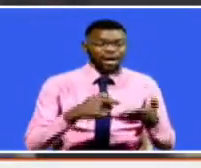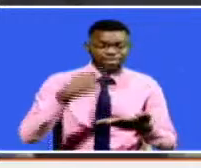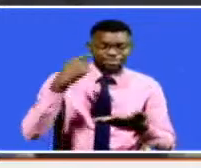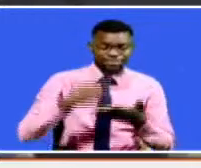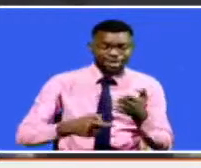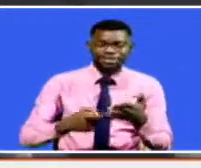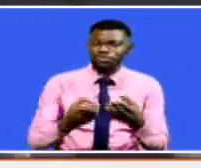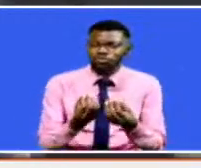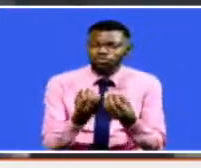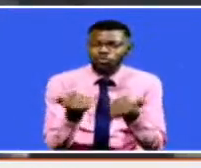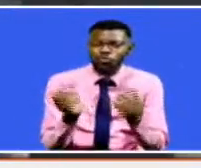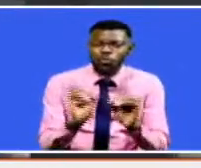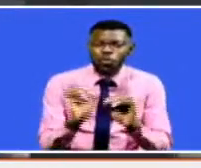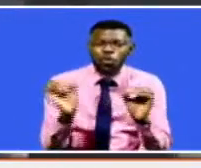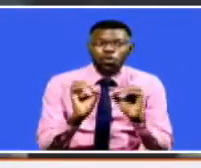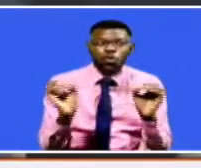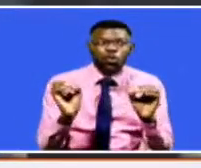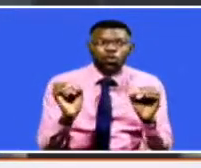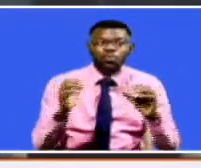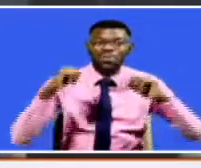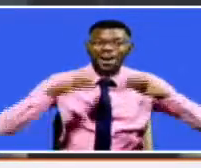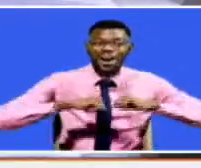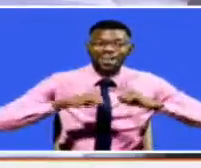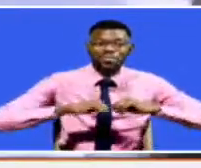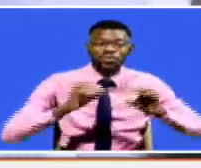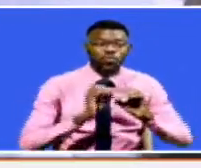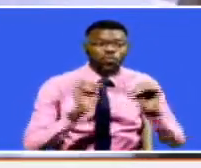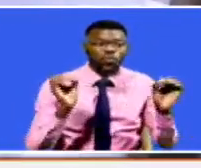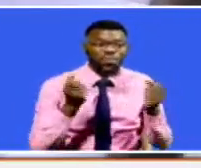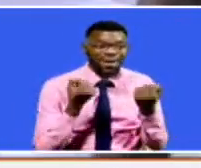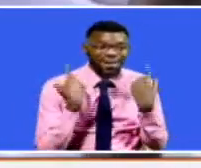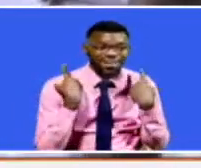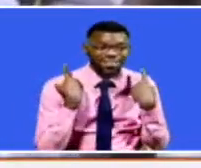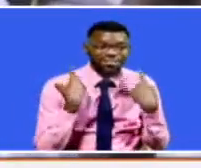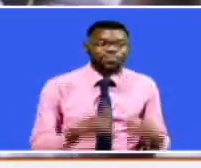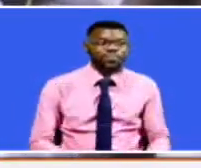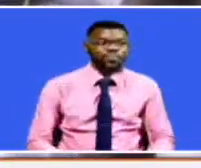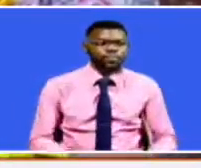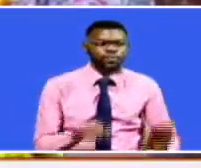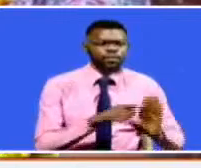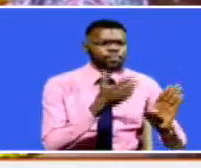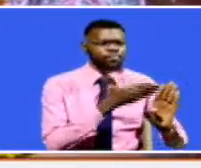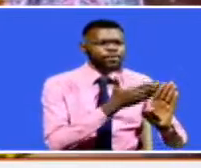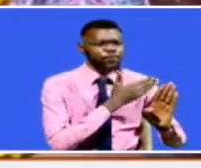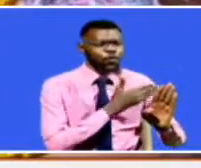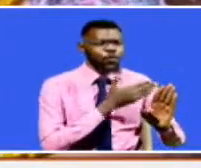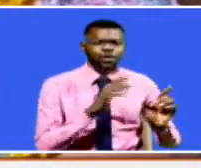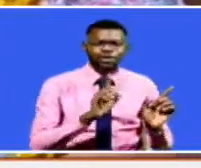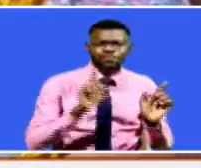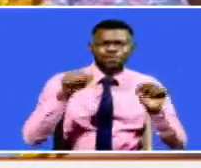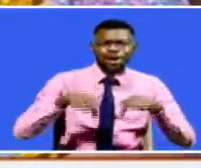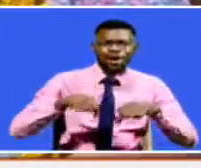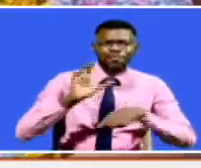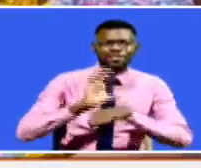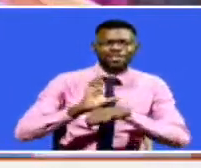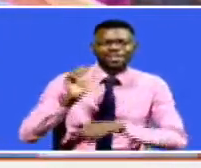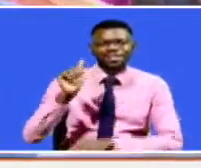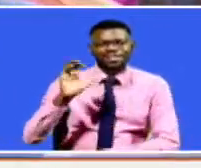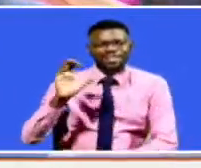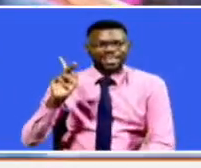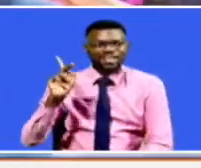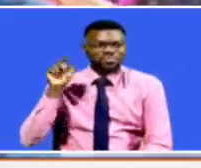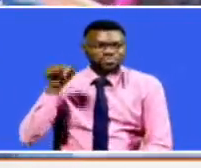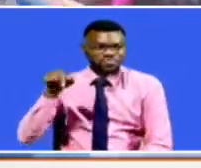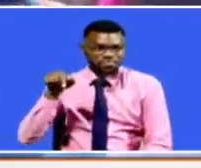of living, there's no deal. Tuko pamoja. Awali muungano huo ulikuwa kwenye kanisa la Kianglikana la St James